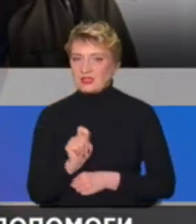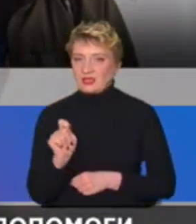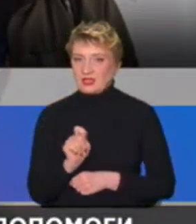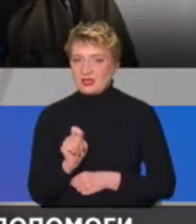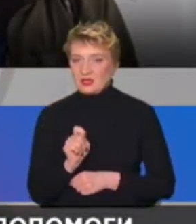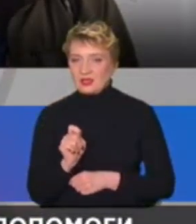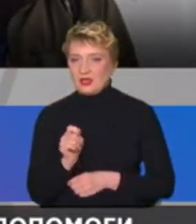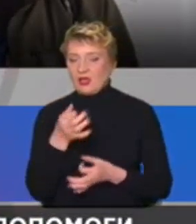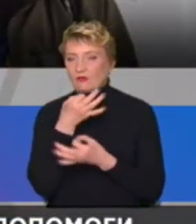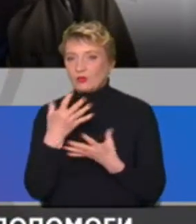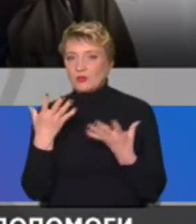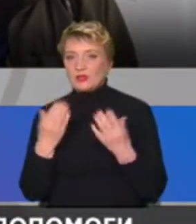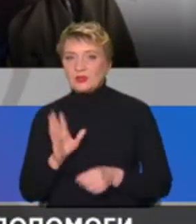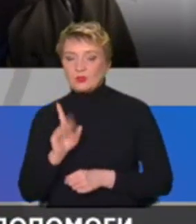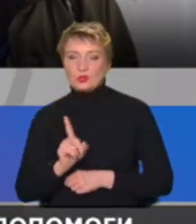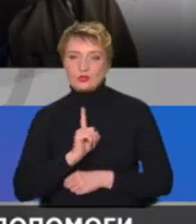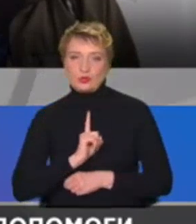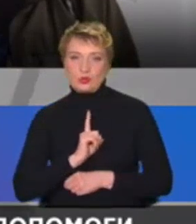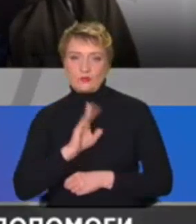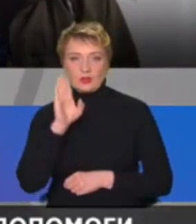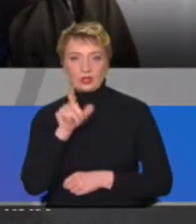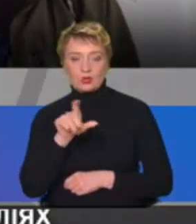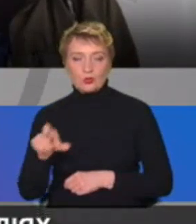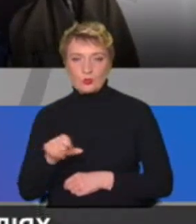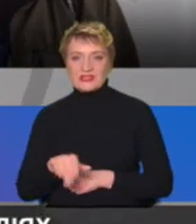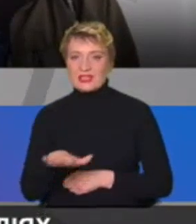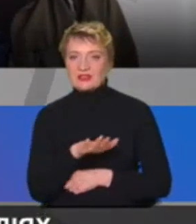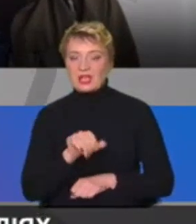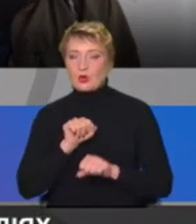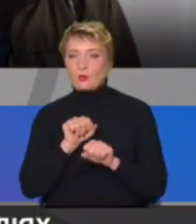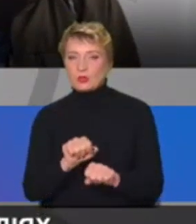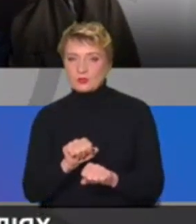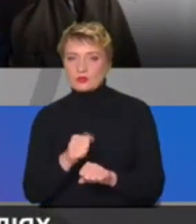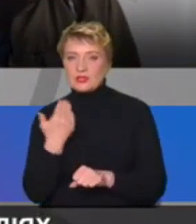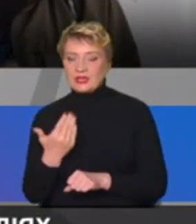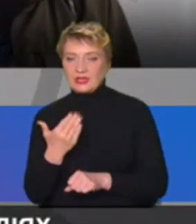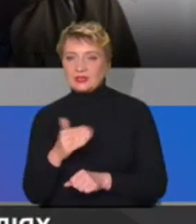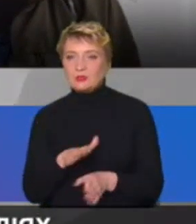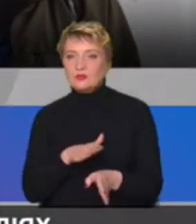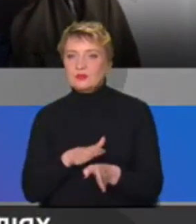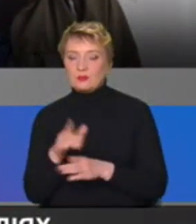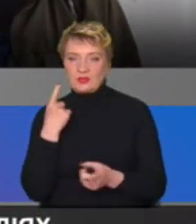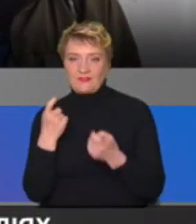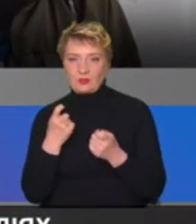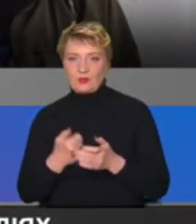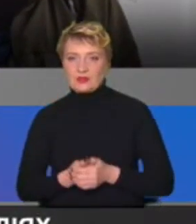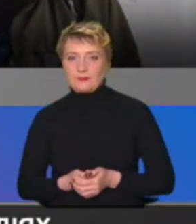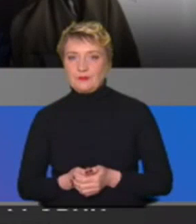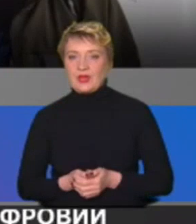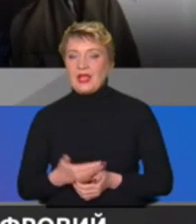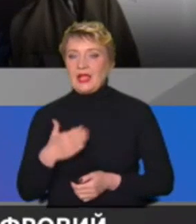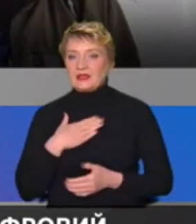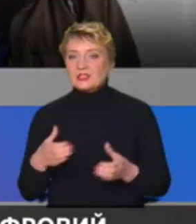в будні буде чергувати наші хлопці з територіальної оборони, і вони їх і повинні інформувати. І наша